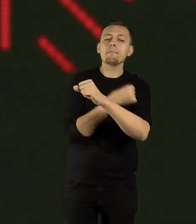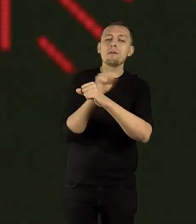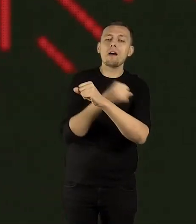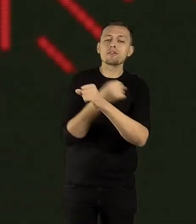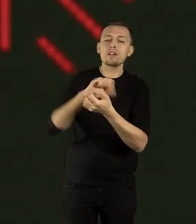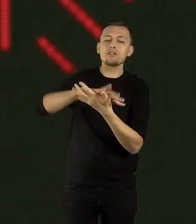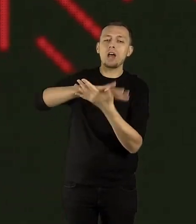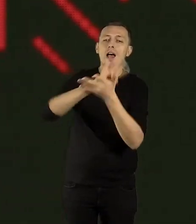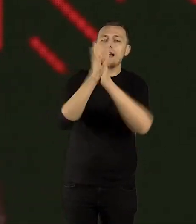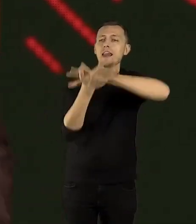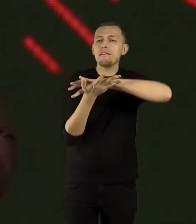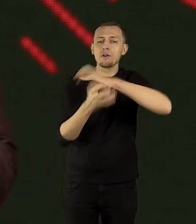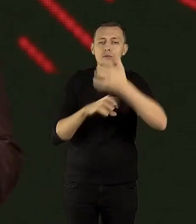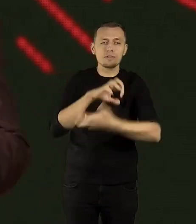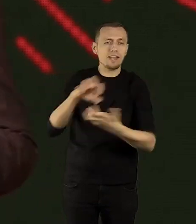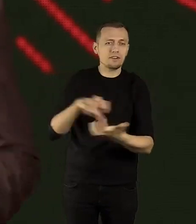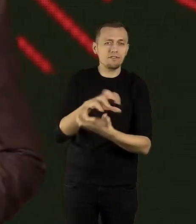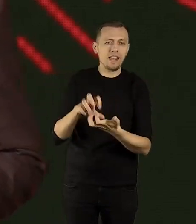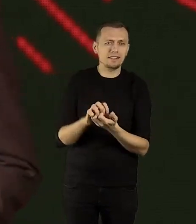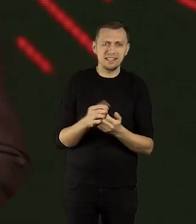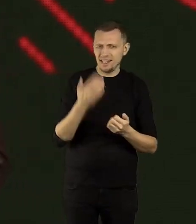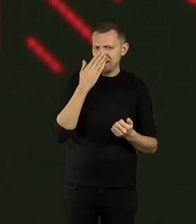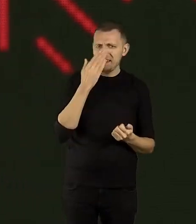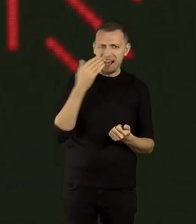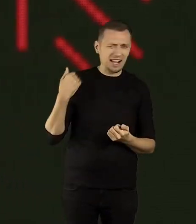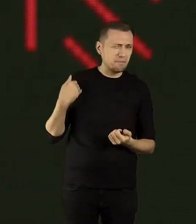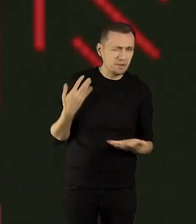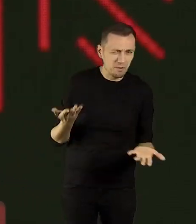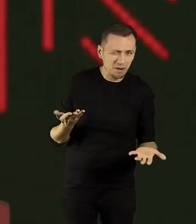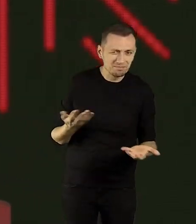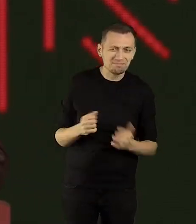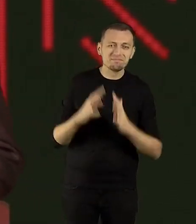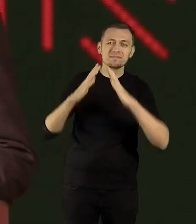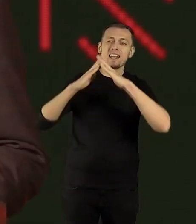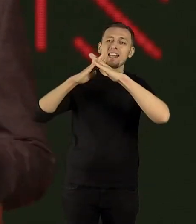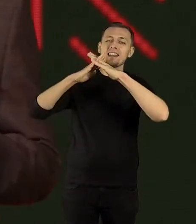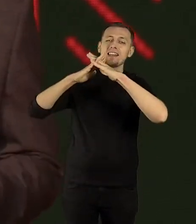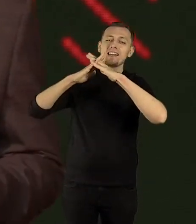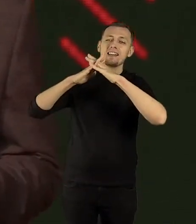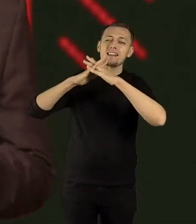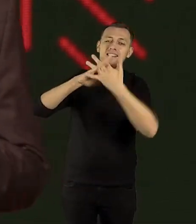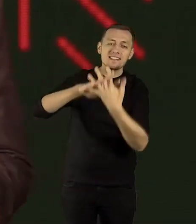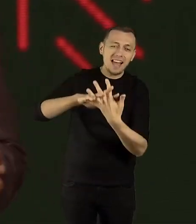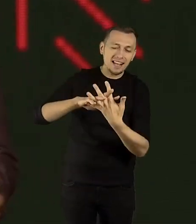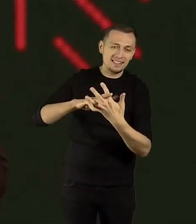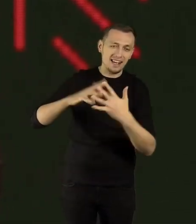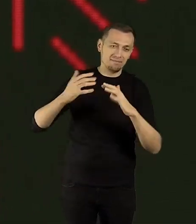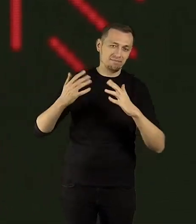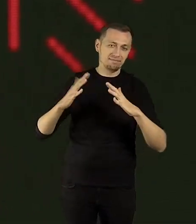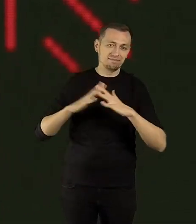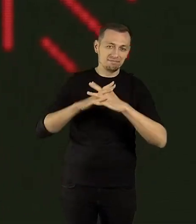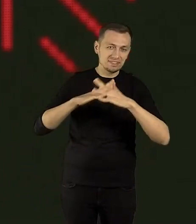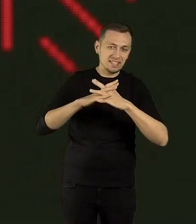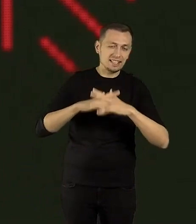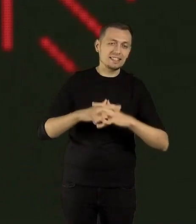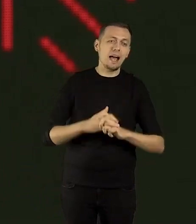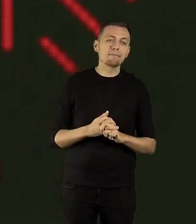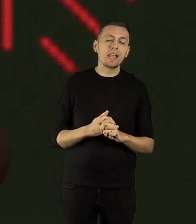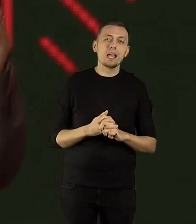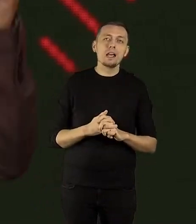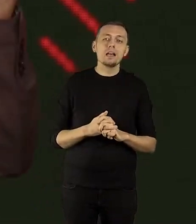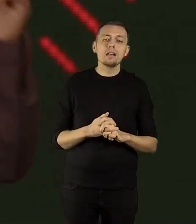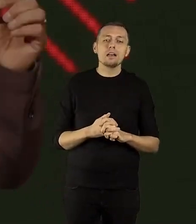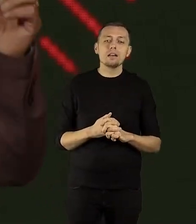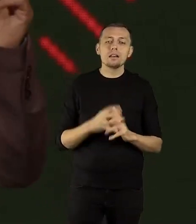stajni. Po ludzku rzecz biorąc, stajnia wydaje się mało prawdopodobnym miejscem,